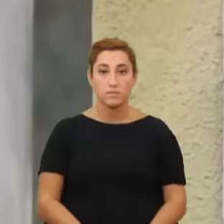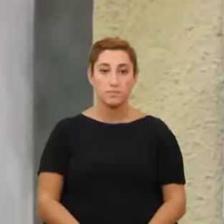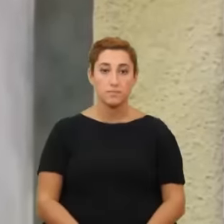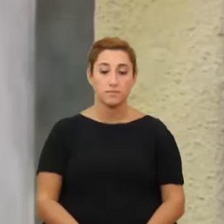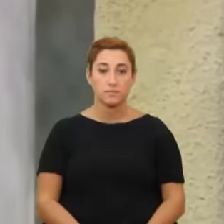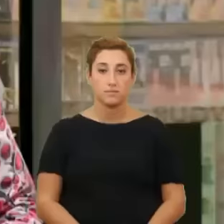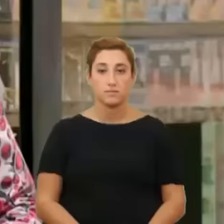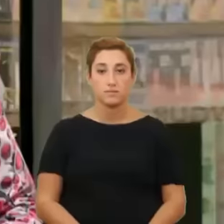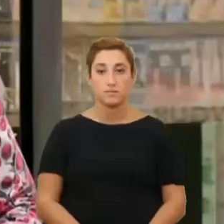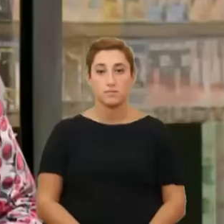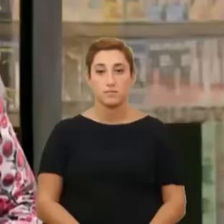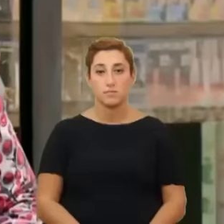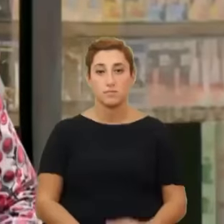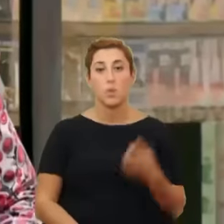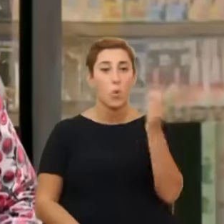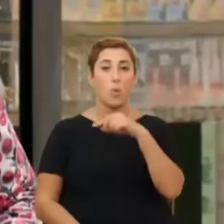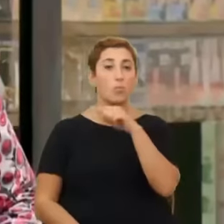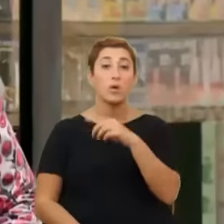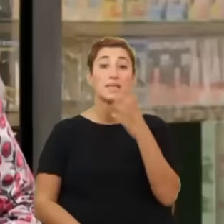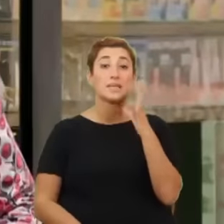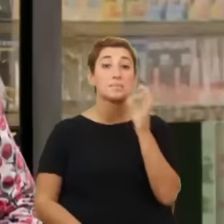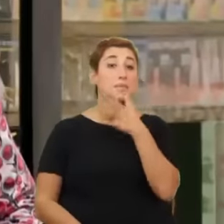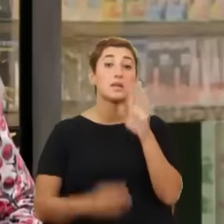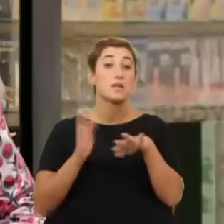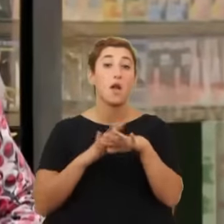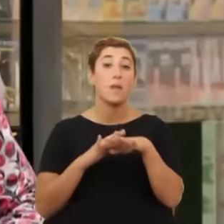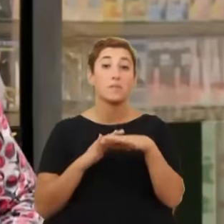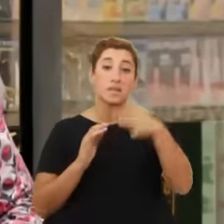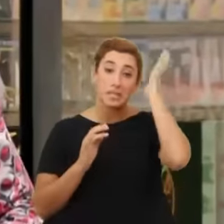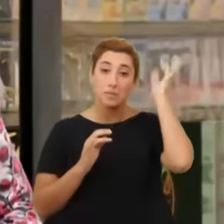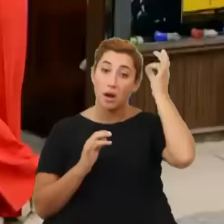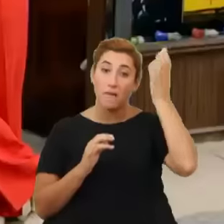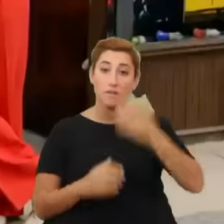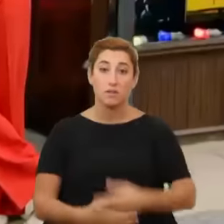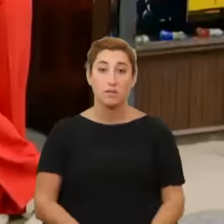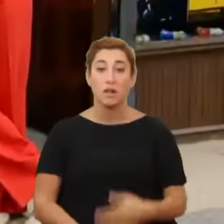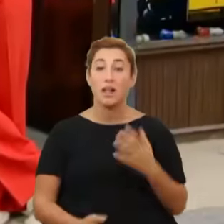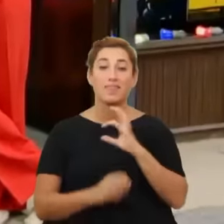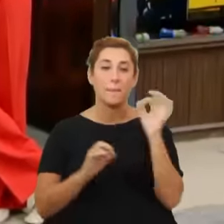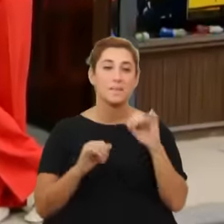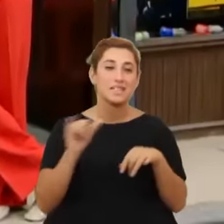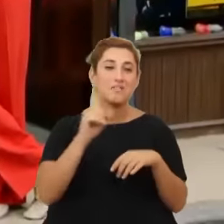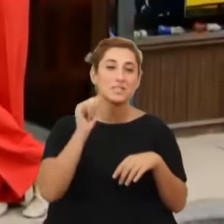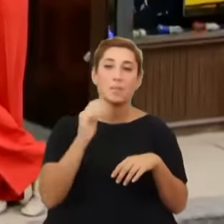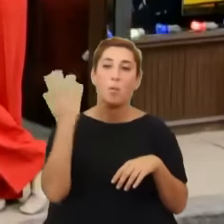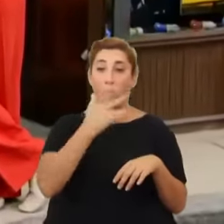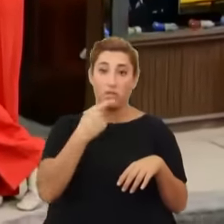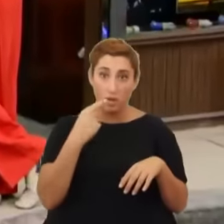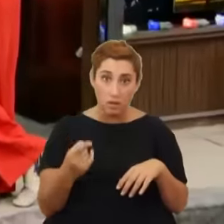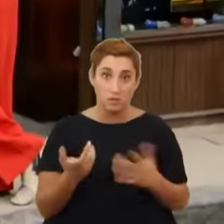Allah Allah. Öbürdeki bilir ne yaptı? Kirpi kafa. Tam zayıf bir anında pöflediyse